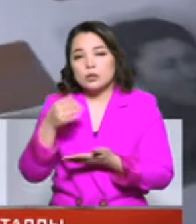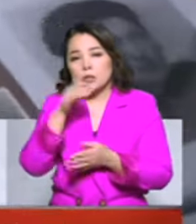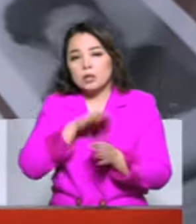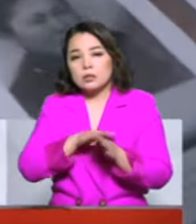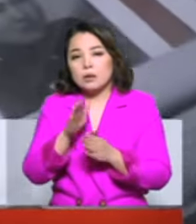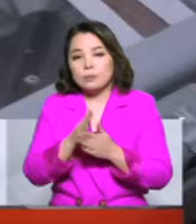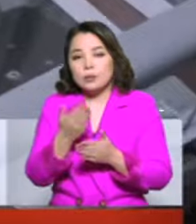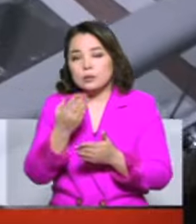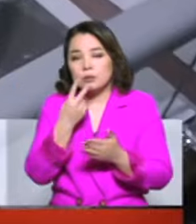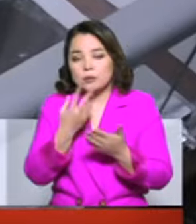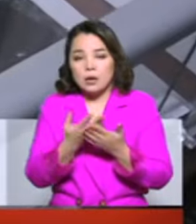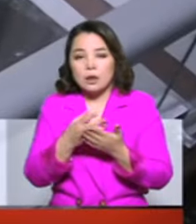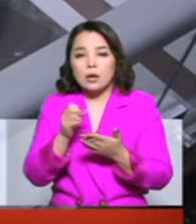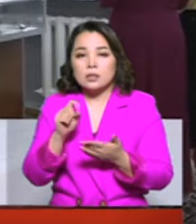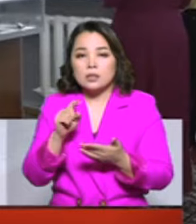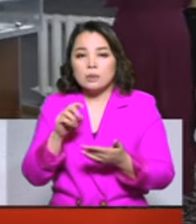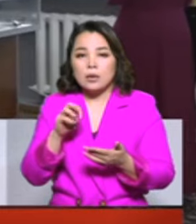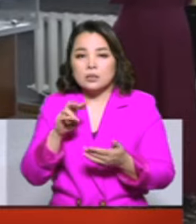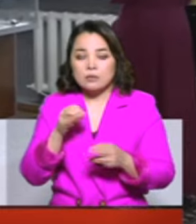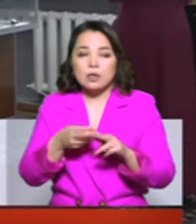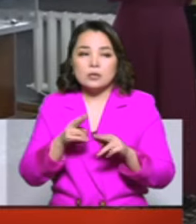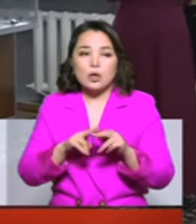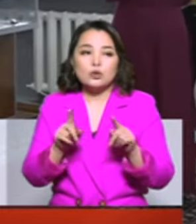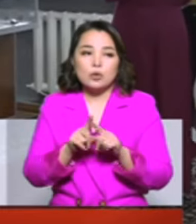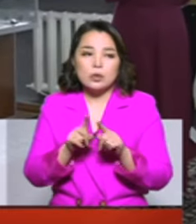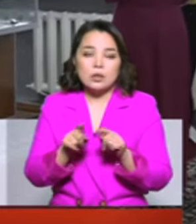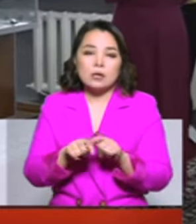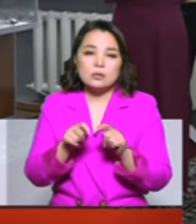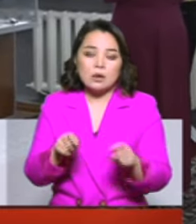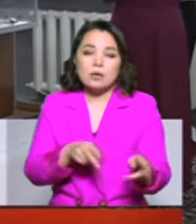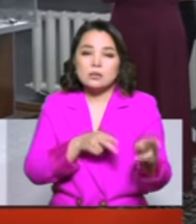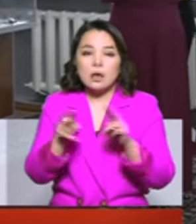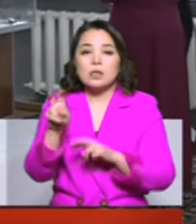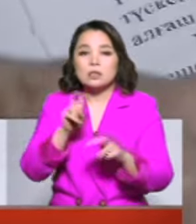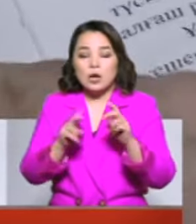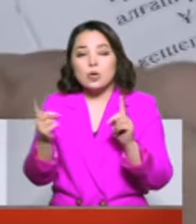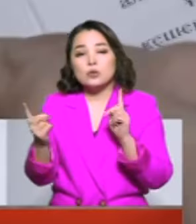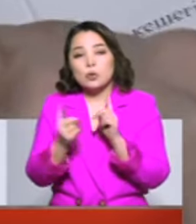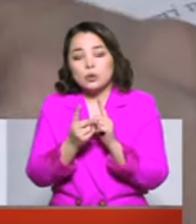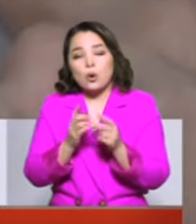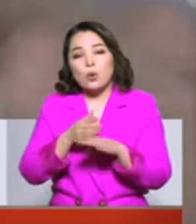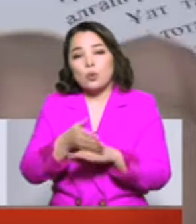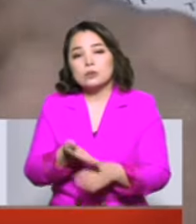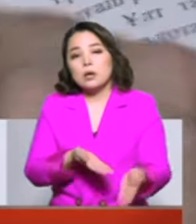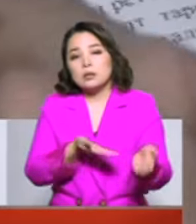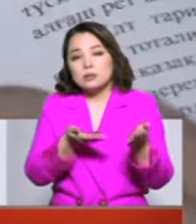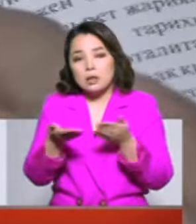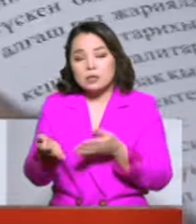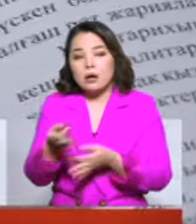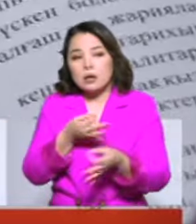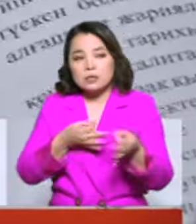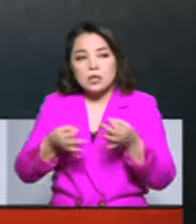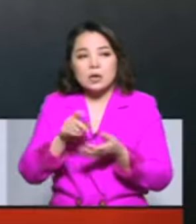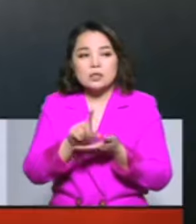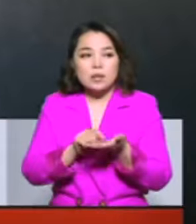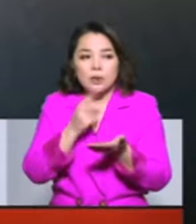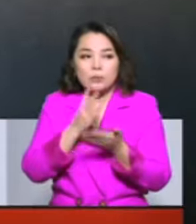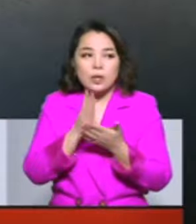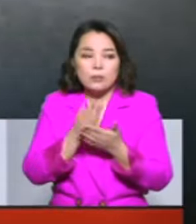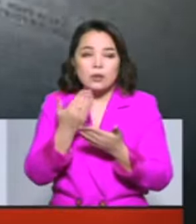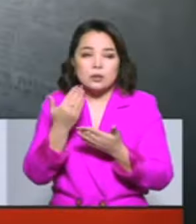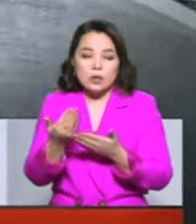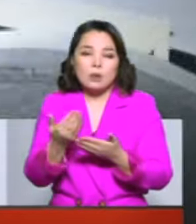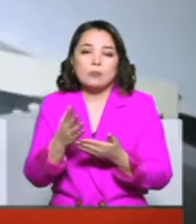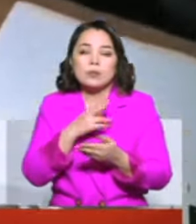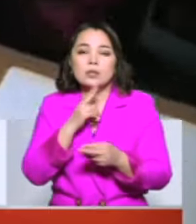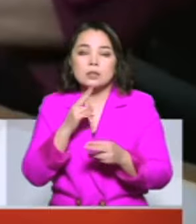аналар Әзима Ниязғалиева мен Мүслима Үмбетованы жымпитаға іздеп барады, кездесіп үйлеріне қона жатып естелік әңгімелерін жазып алады. Бір ауылдан шыққан